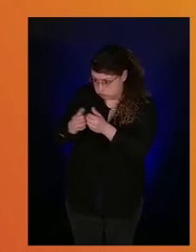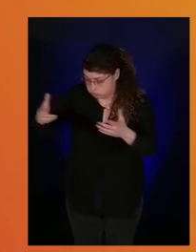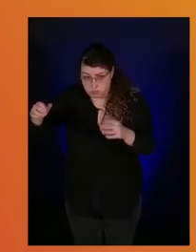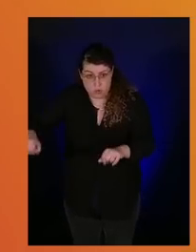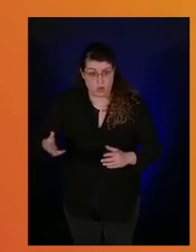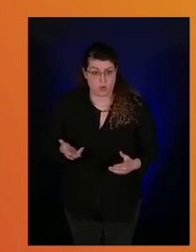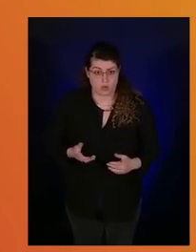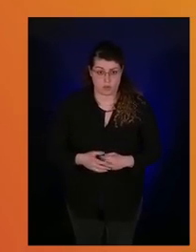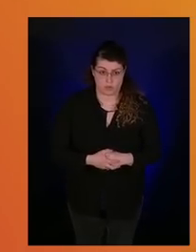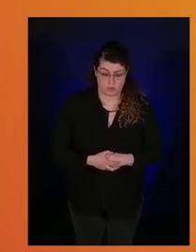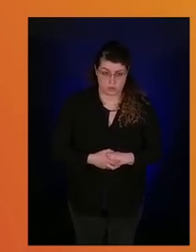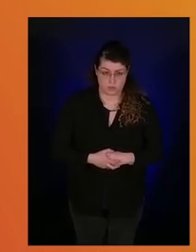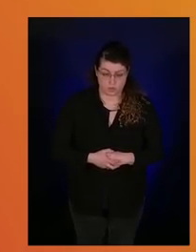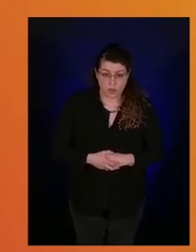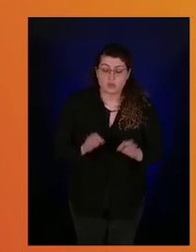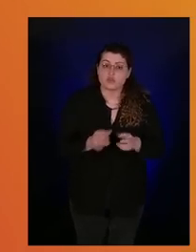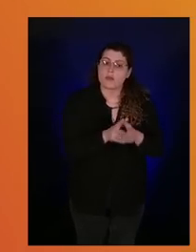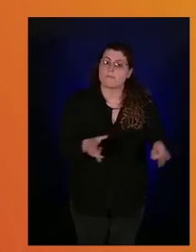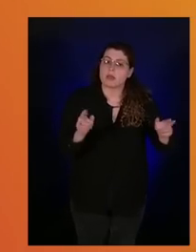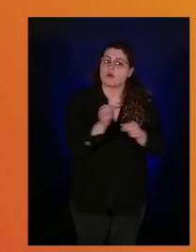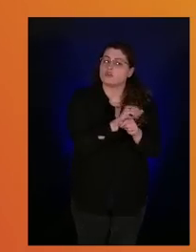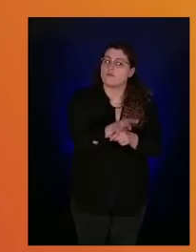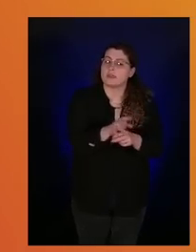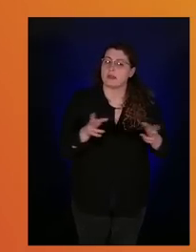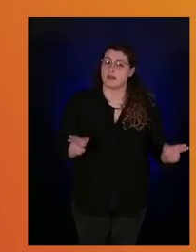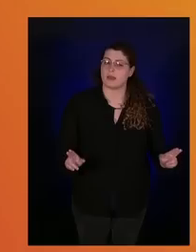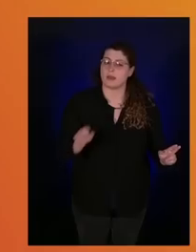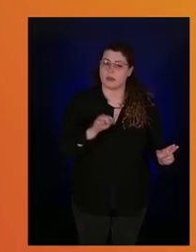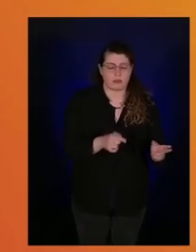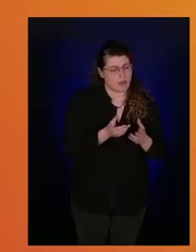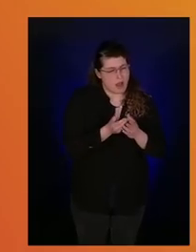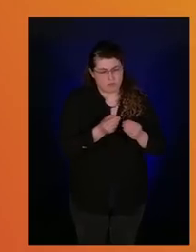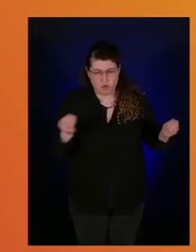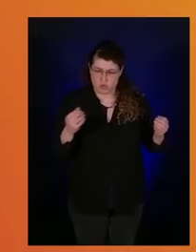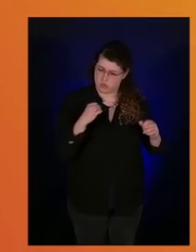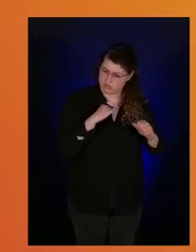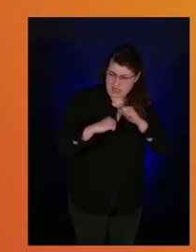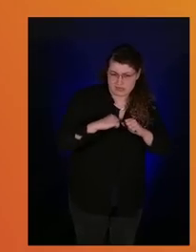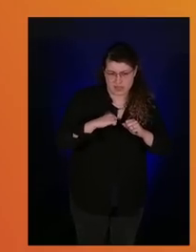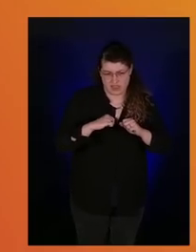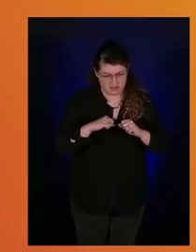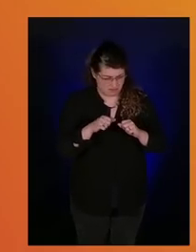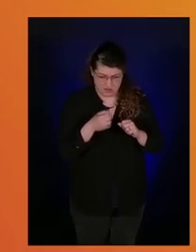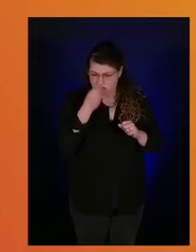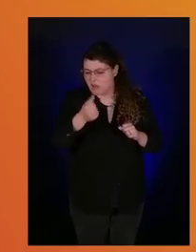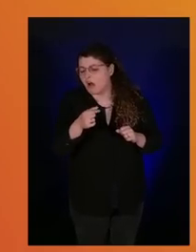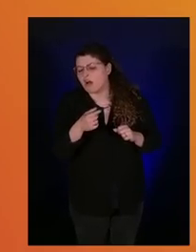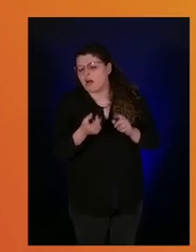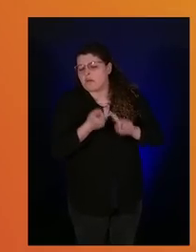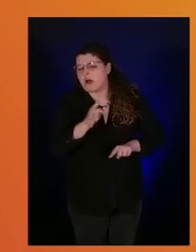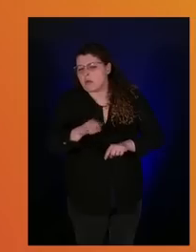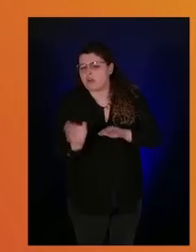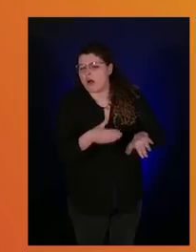proximité. Durant la période du Covid, des pans entiers d'activité ont été considérés comme non essentiels. Ce sont